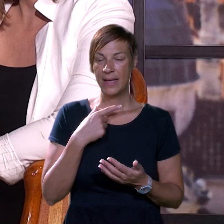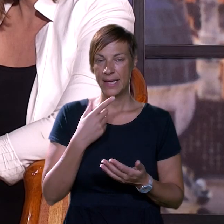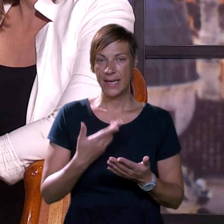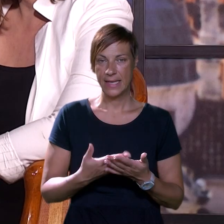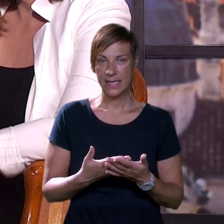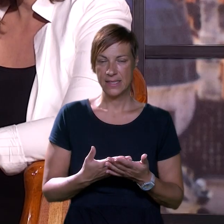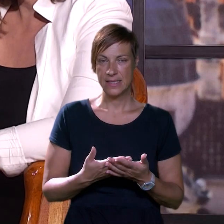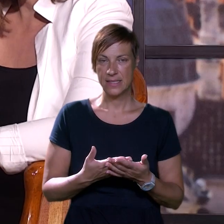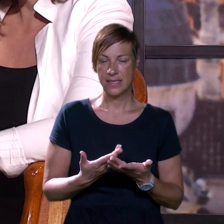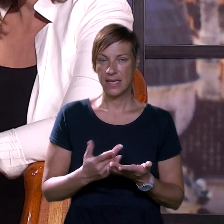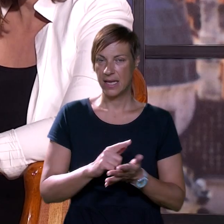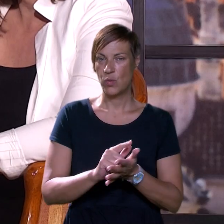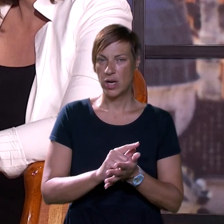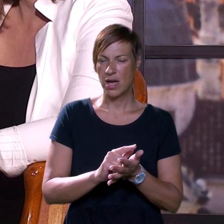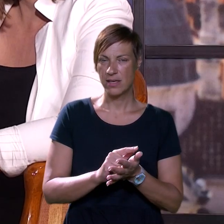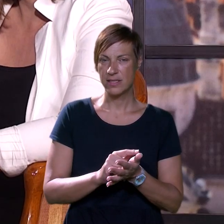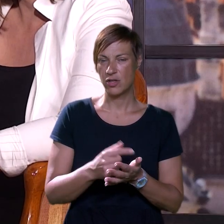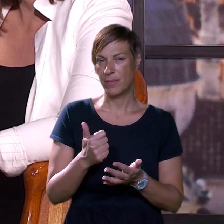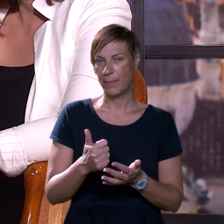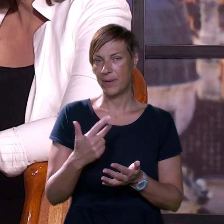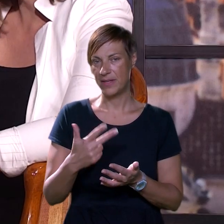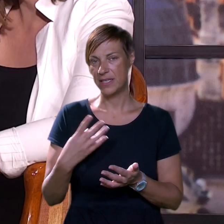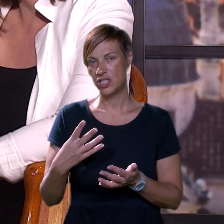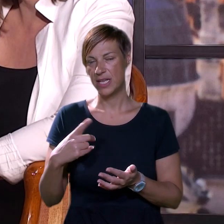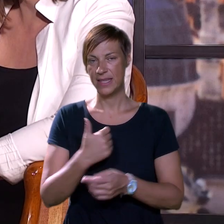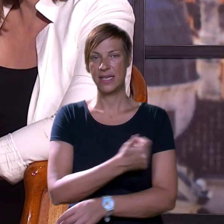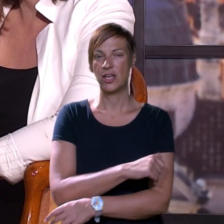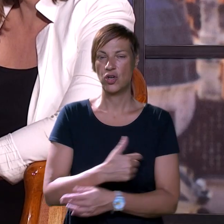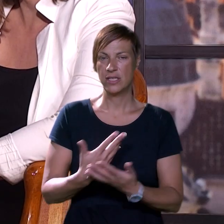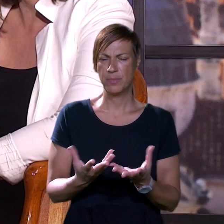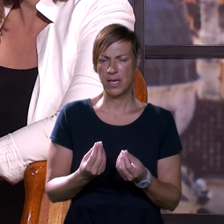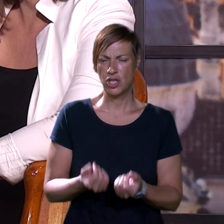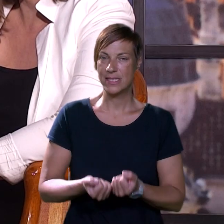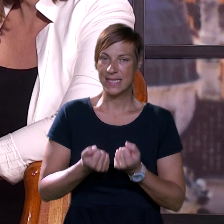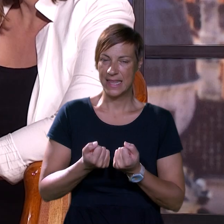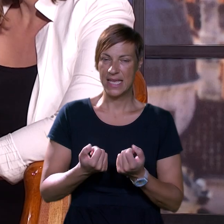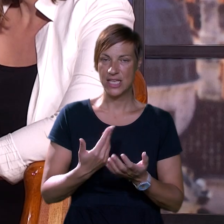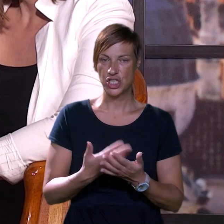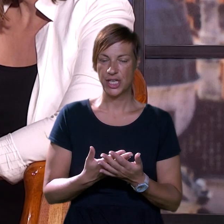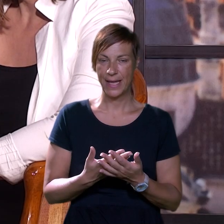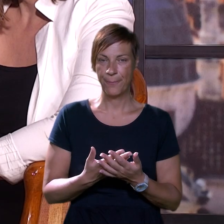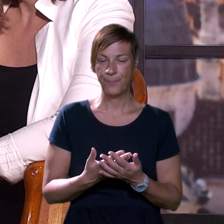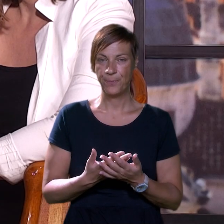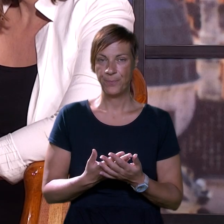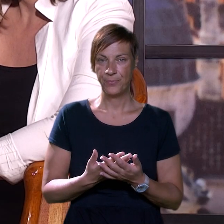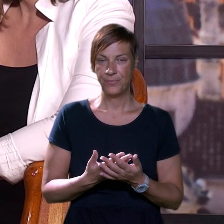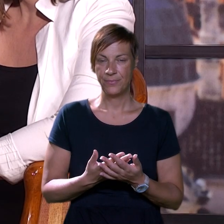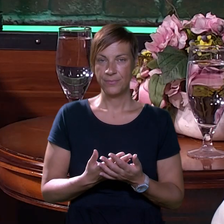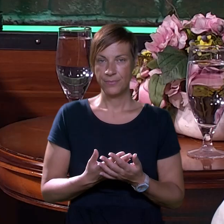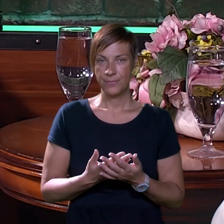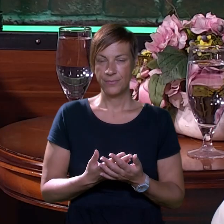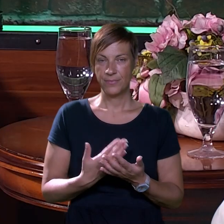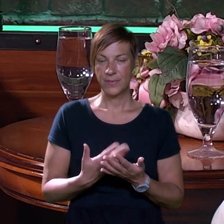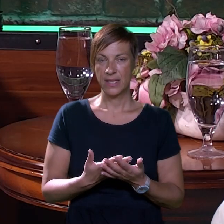Rekli ste to neko razdoblje, pogotovo onih prve 3-4 godine, da su vam bile dosta teške. Pa